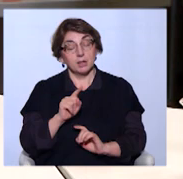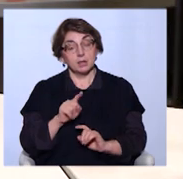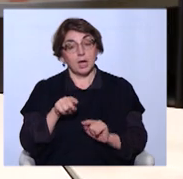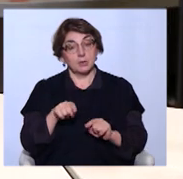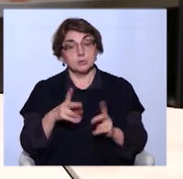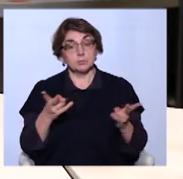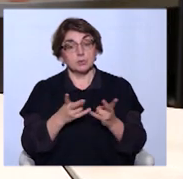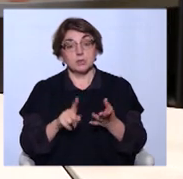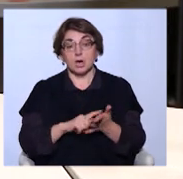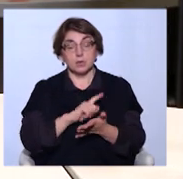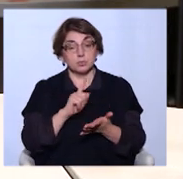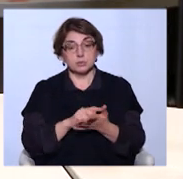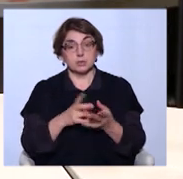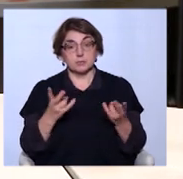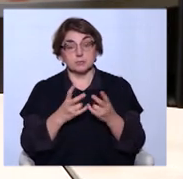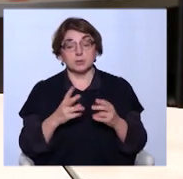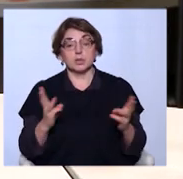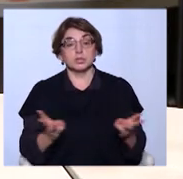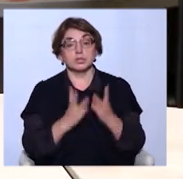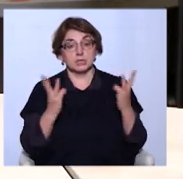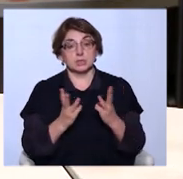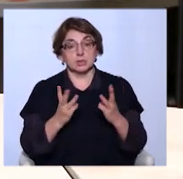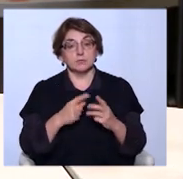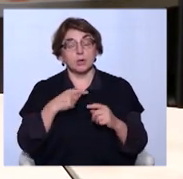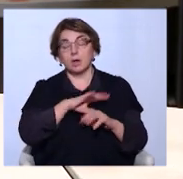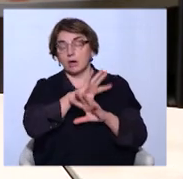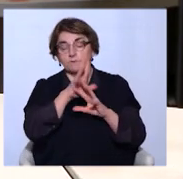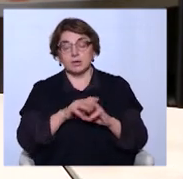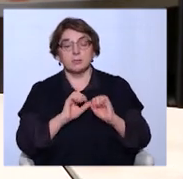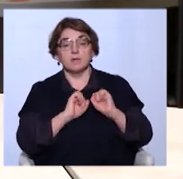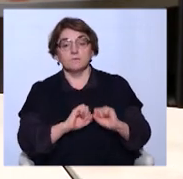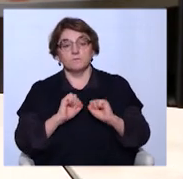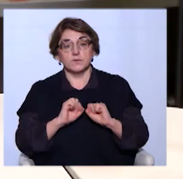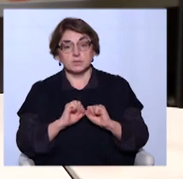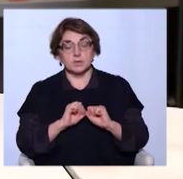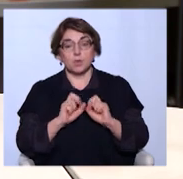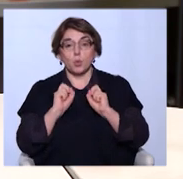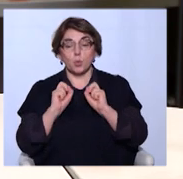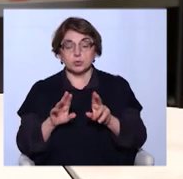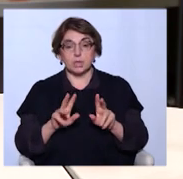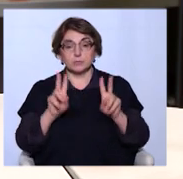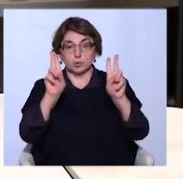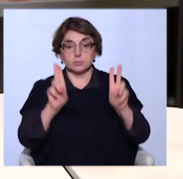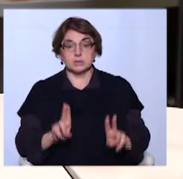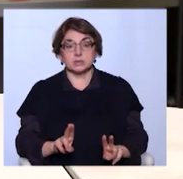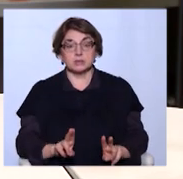ვინაიდან ამ შემთხვევაში გჭირდება ცეცხლი, ბუნებრივია ვიცავთ უსაფრთხოების წესებს.